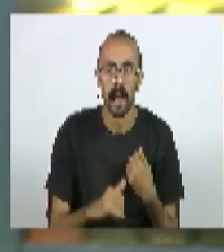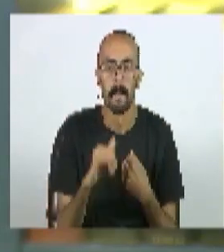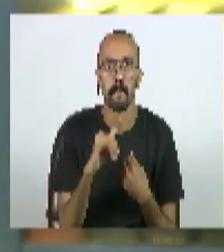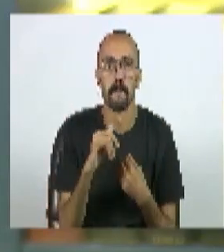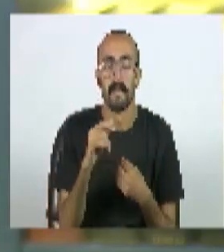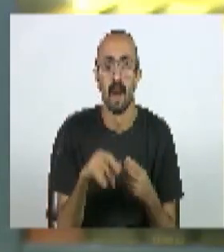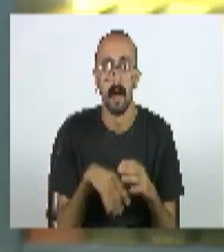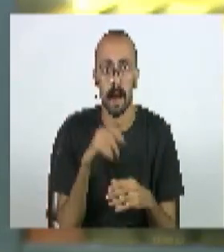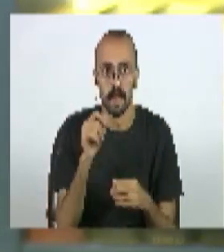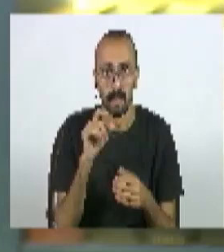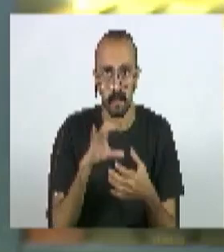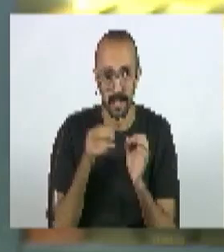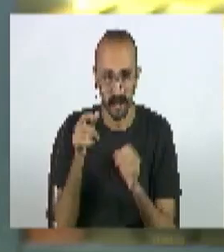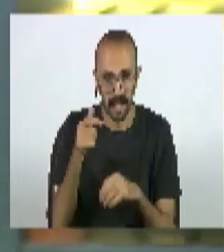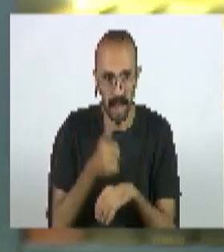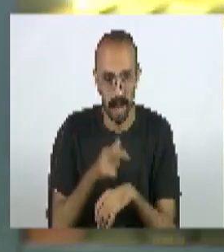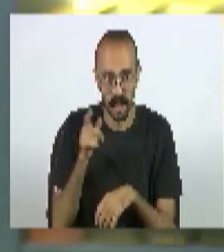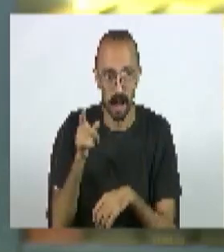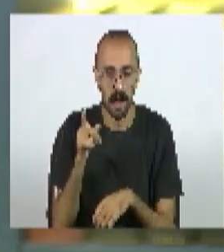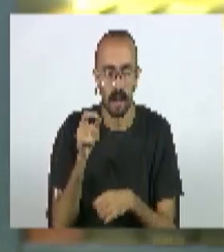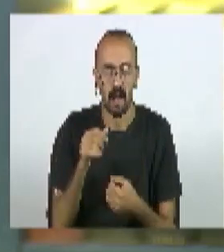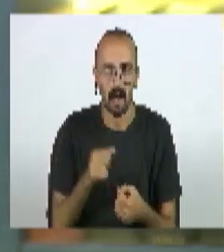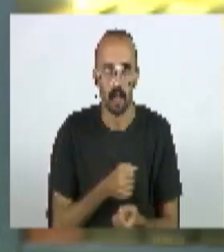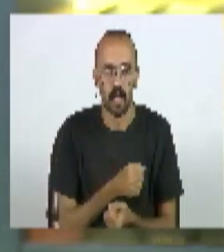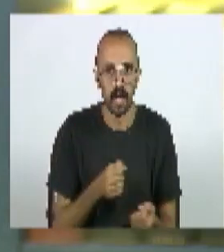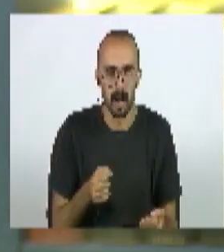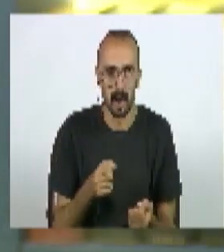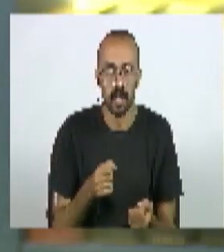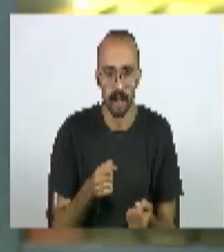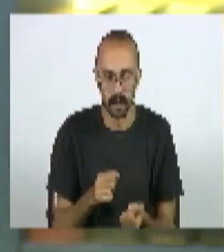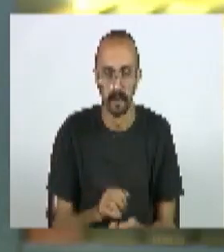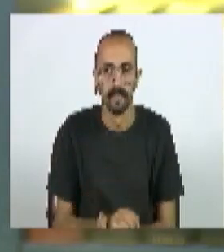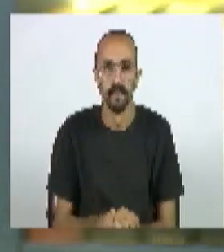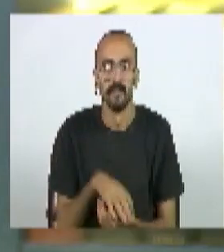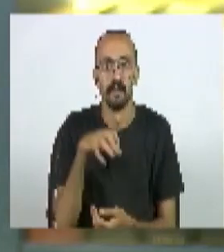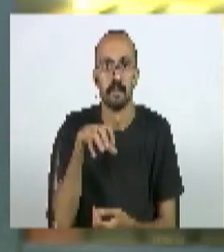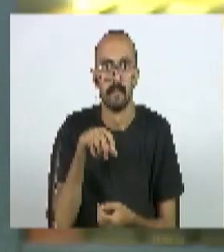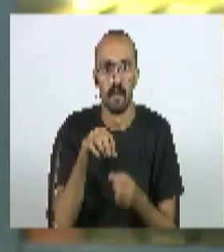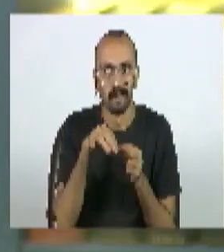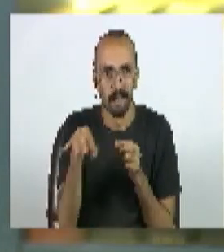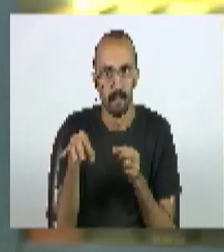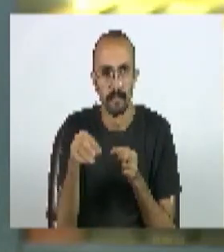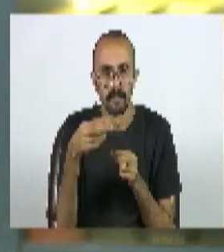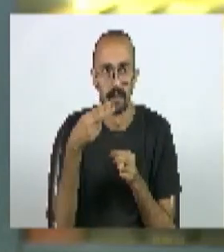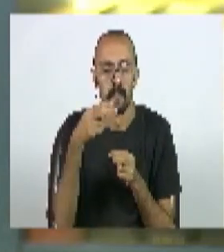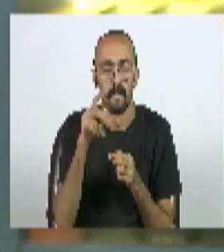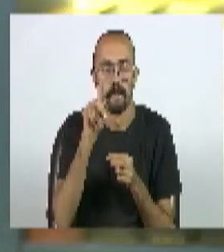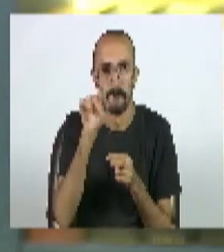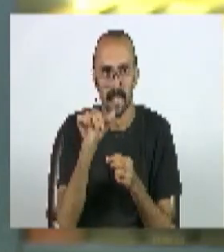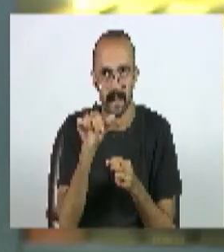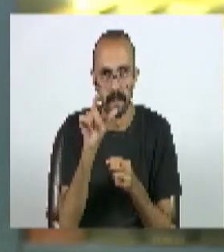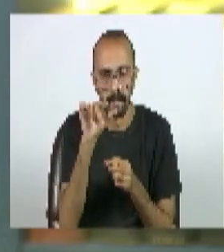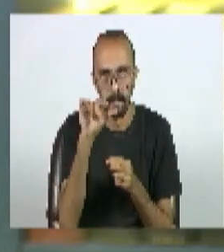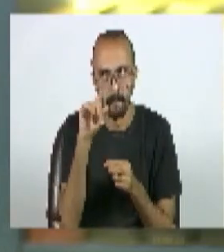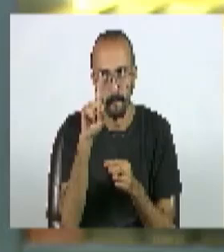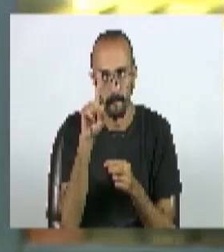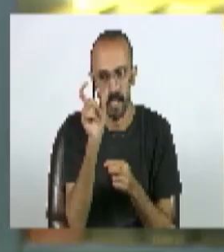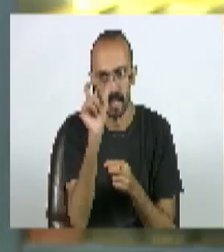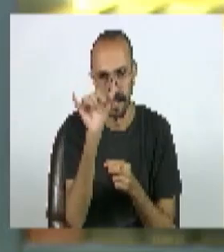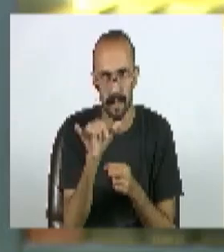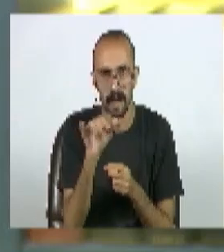كاثوليكية في قرية بني عبيد، إزاي الناس ممكن يجمعوا مع بعض ويعملوا مشروع